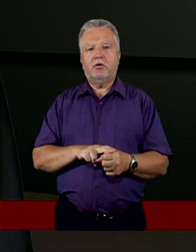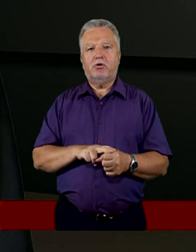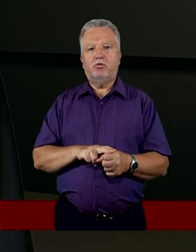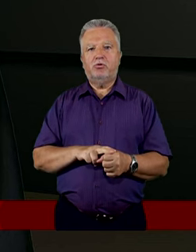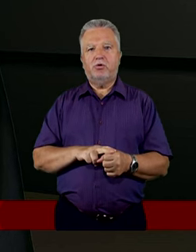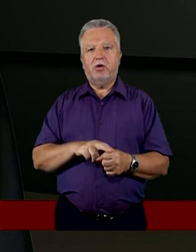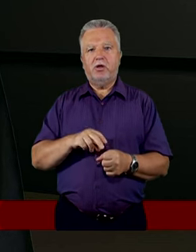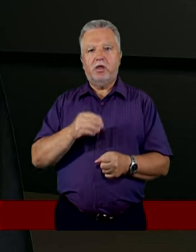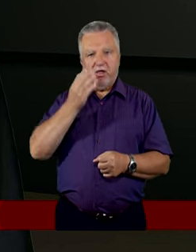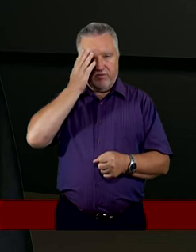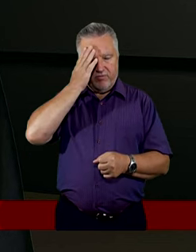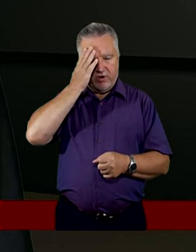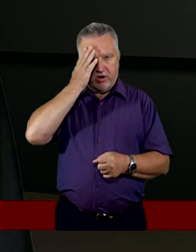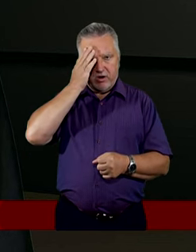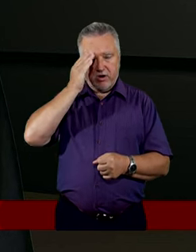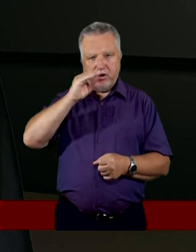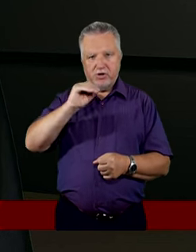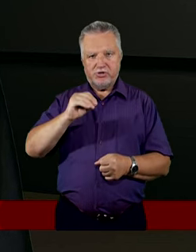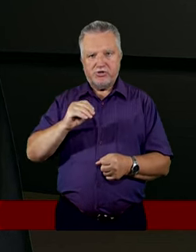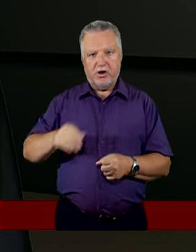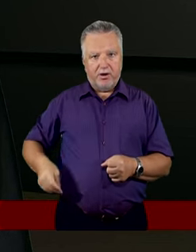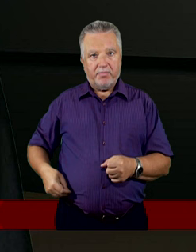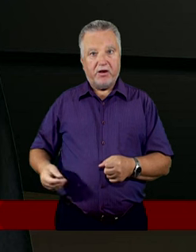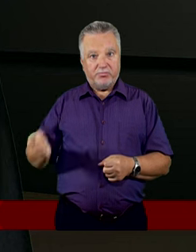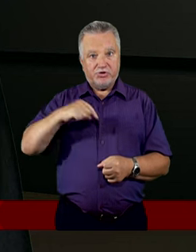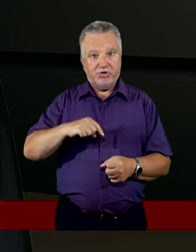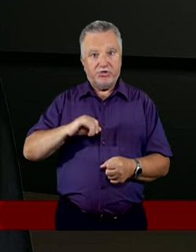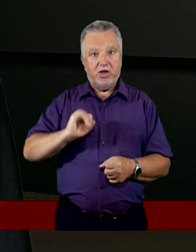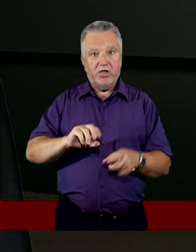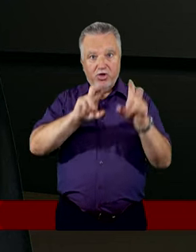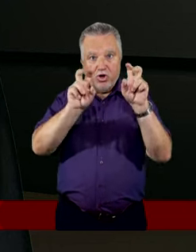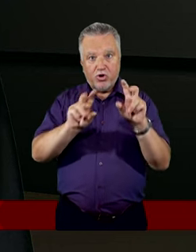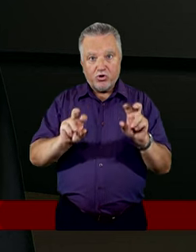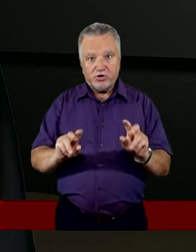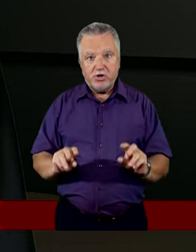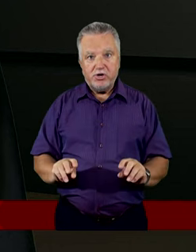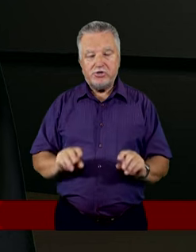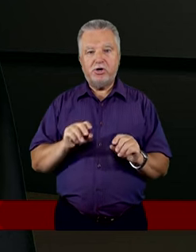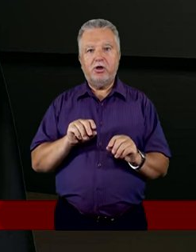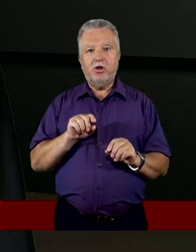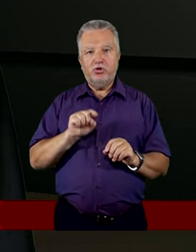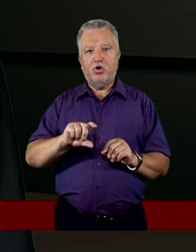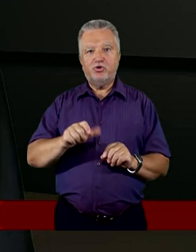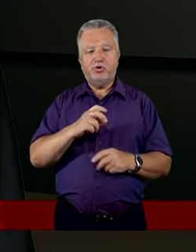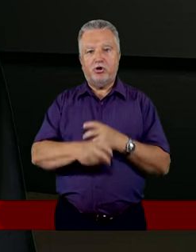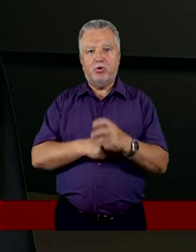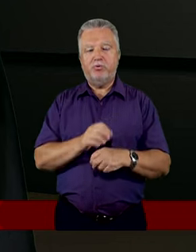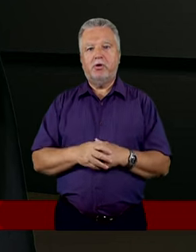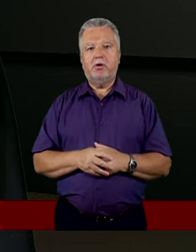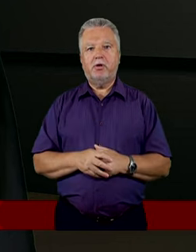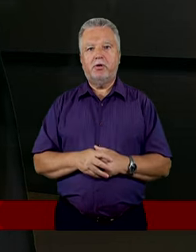który wierzy, że Pan przyjdzie i rozliczy się, to co